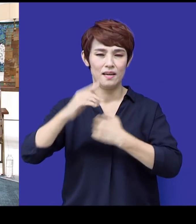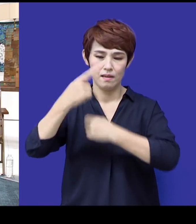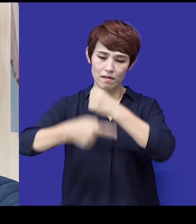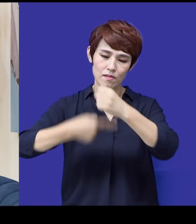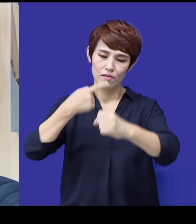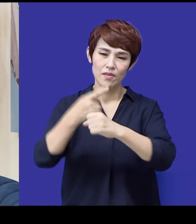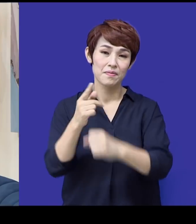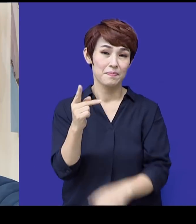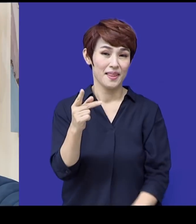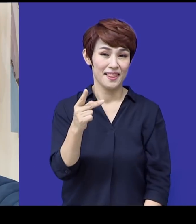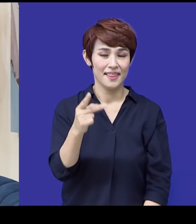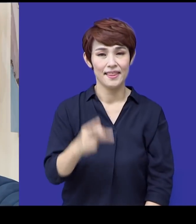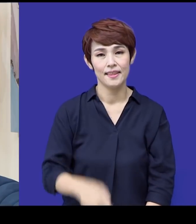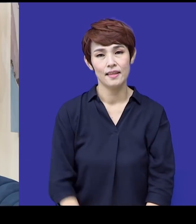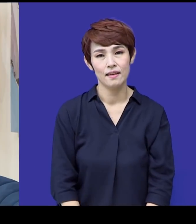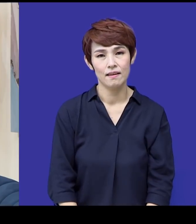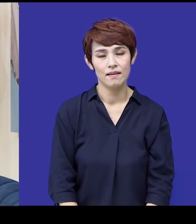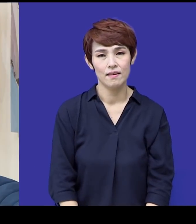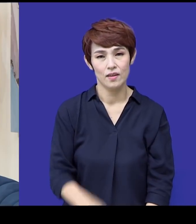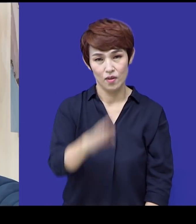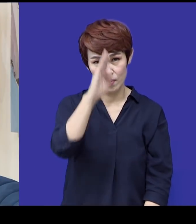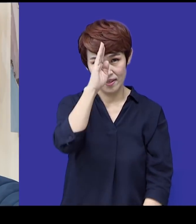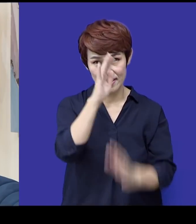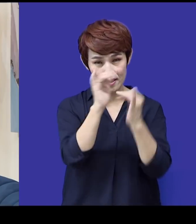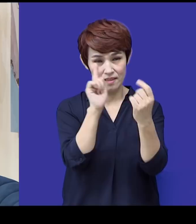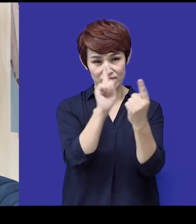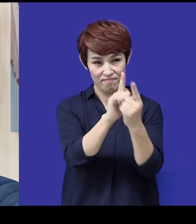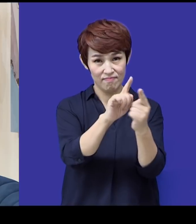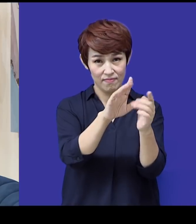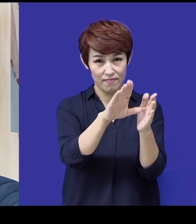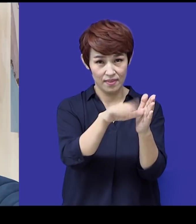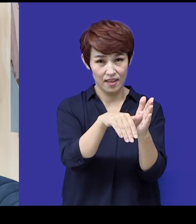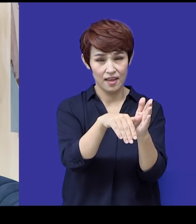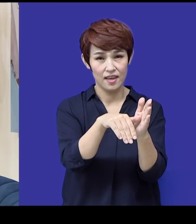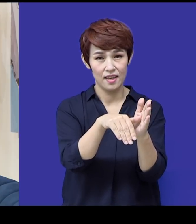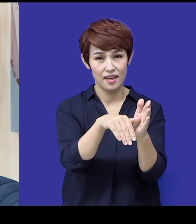근데 환자를 볼 때